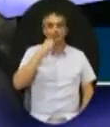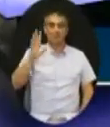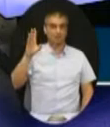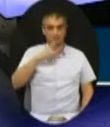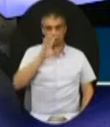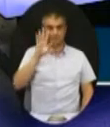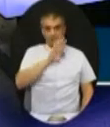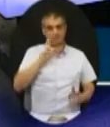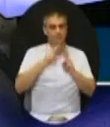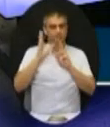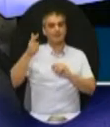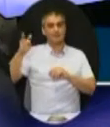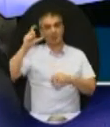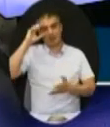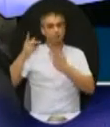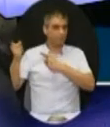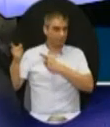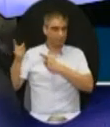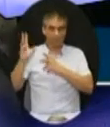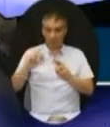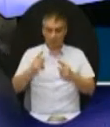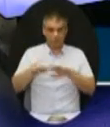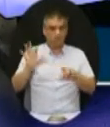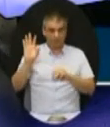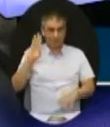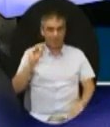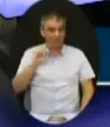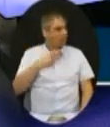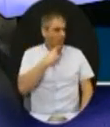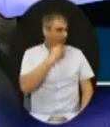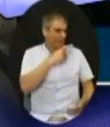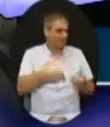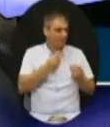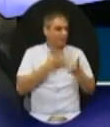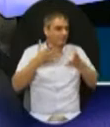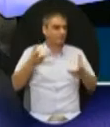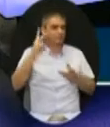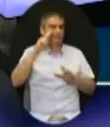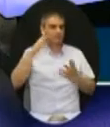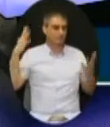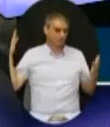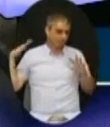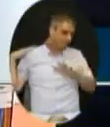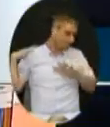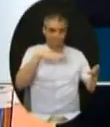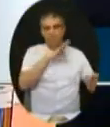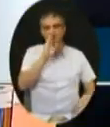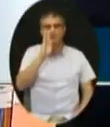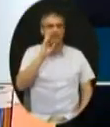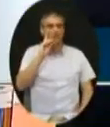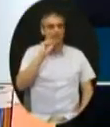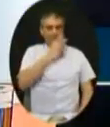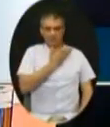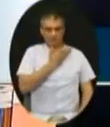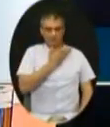עם אבו מאזן ומשא ומתן, אז על התופעה של ה-BDS... אני מדברת על המעגלים הרחבים שינהרו ל-BDS, שיצטרפו